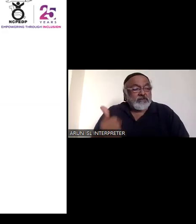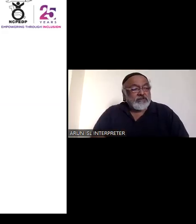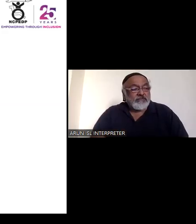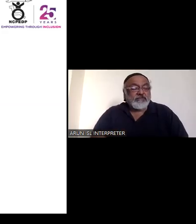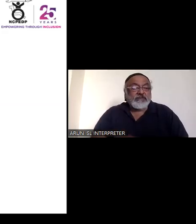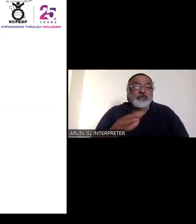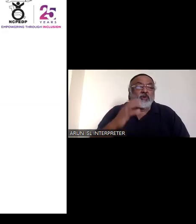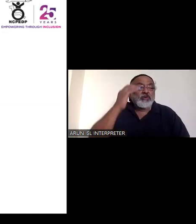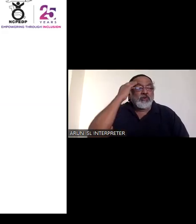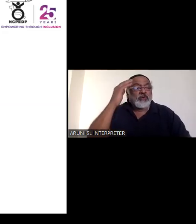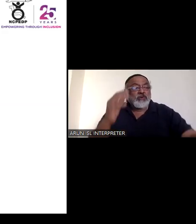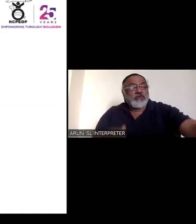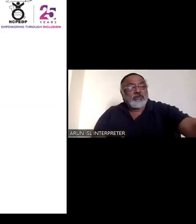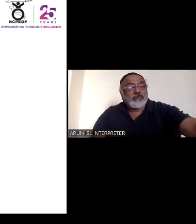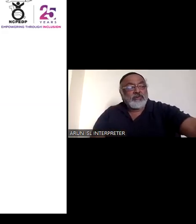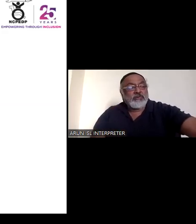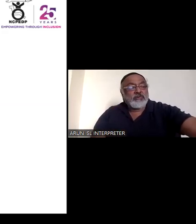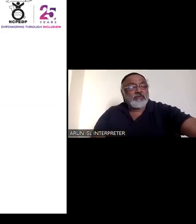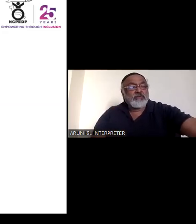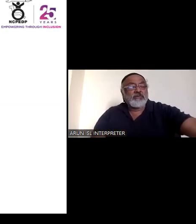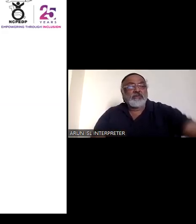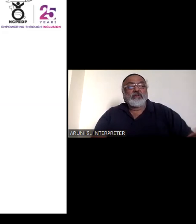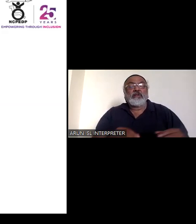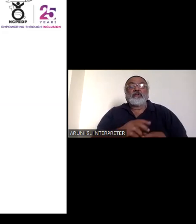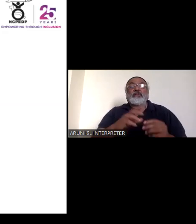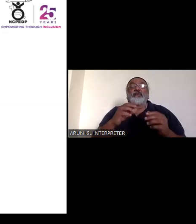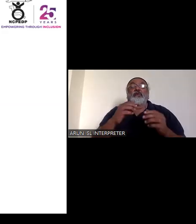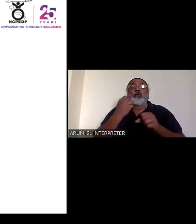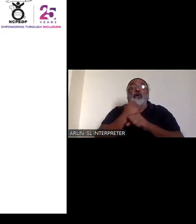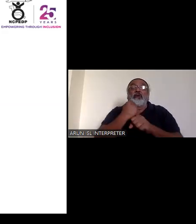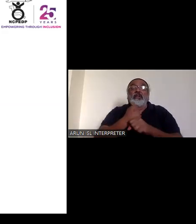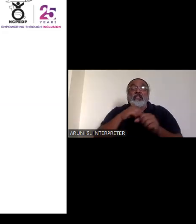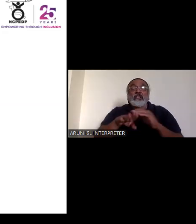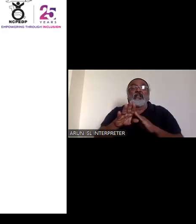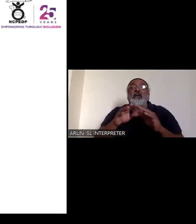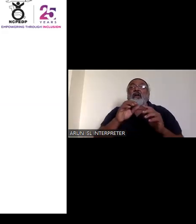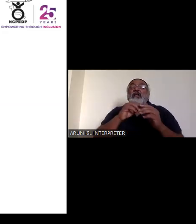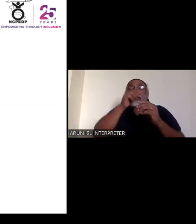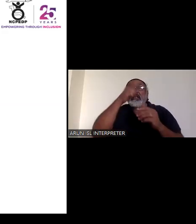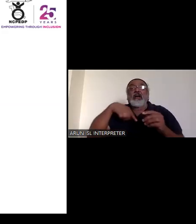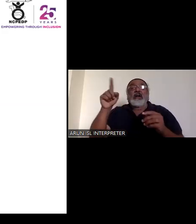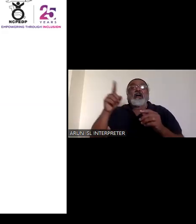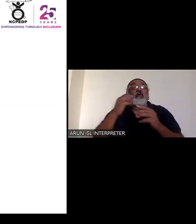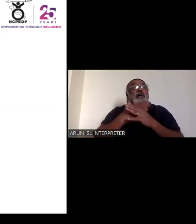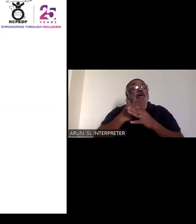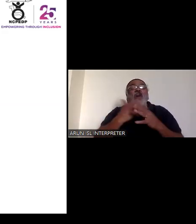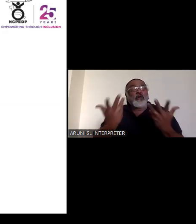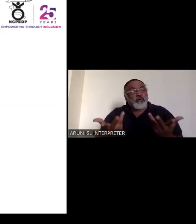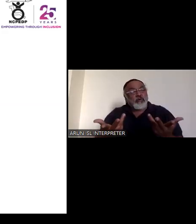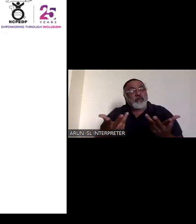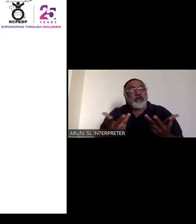जानना चाहते हैं कि जो लाइवलीहुड आजीविका का विषय है वह किस तरह से हमारे देश में काम करता है, उससे